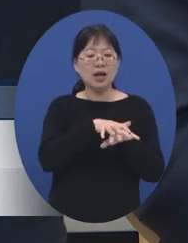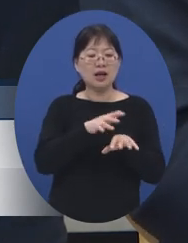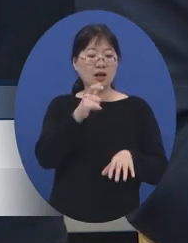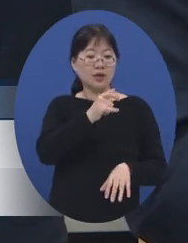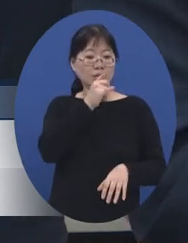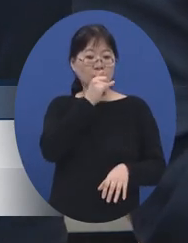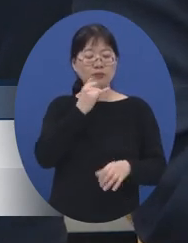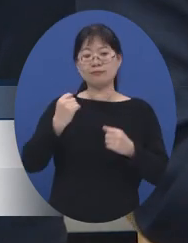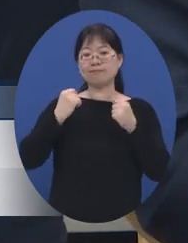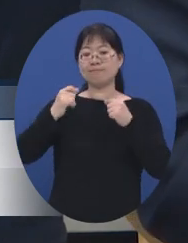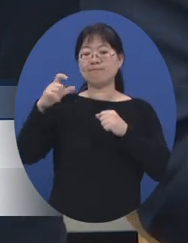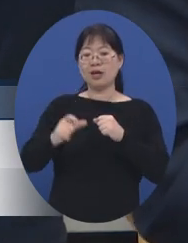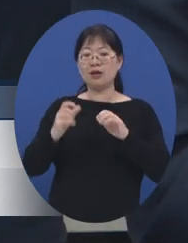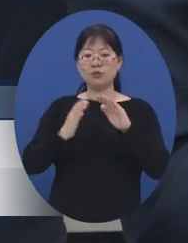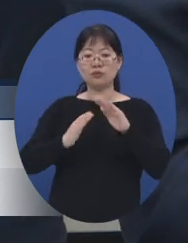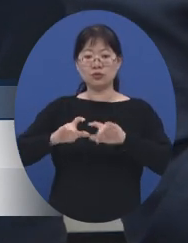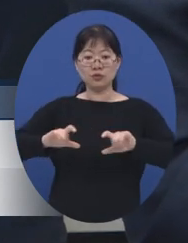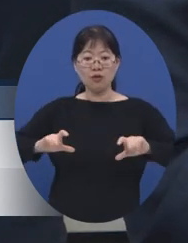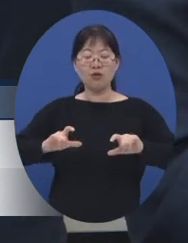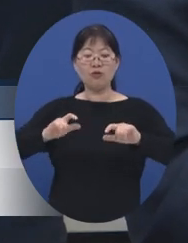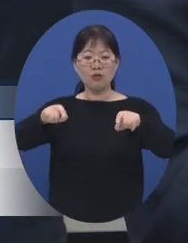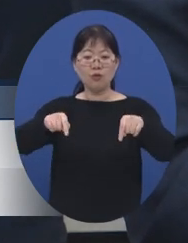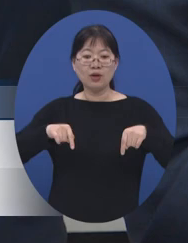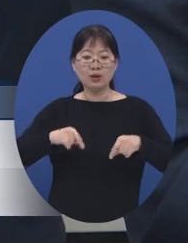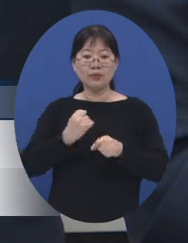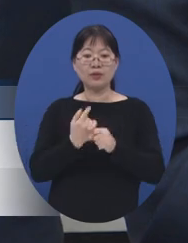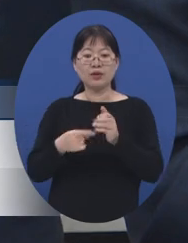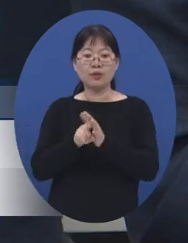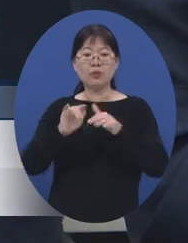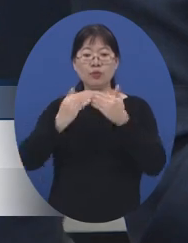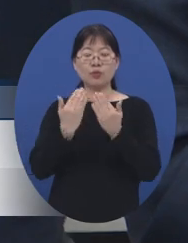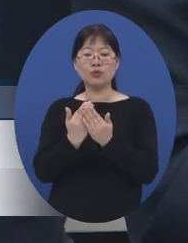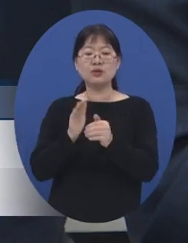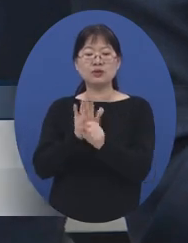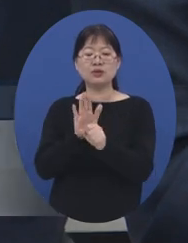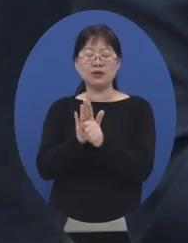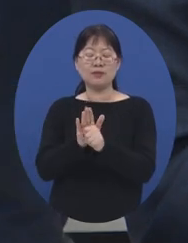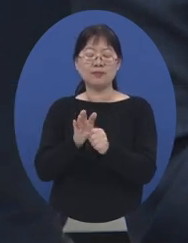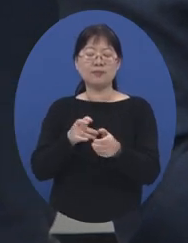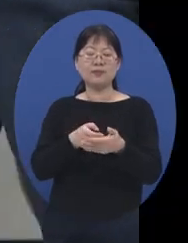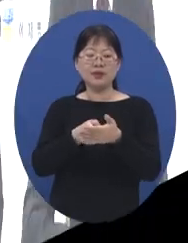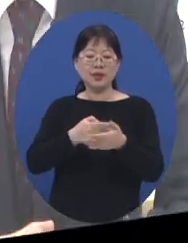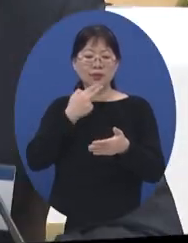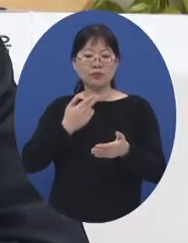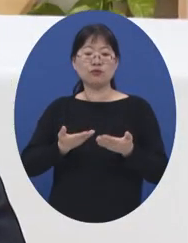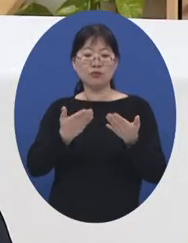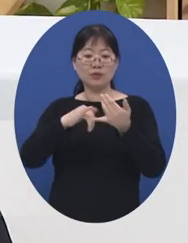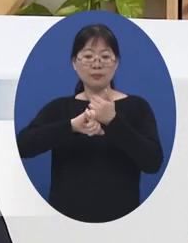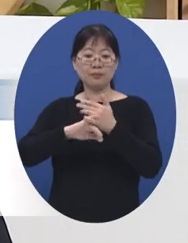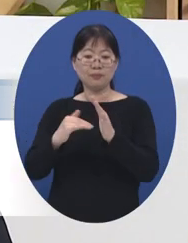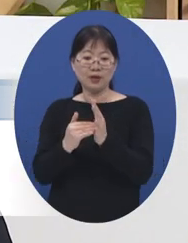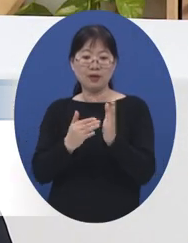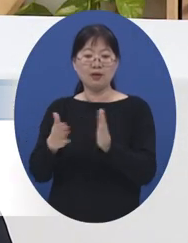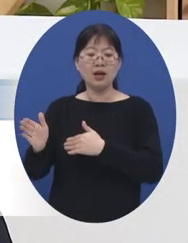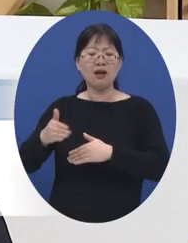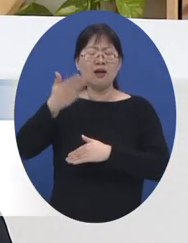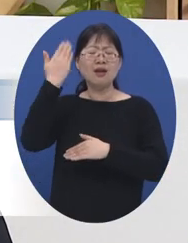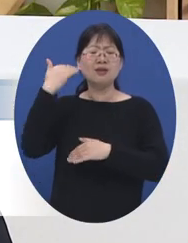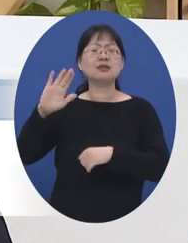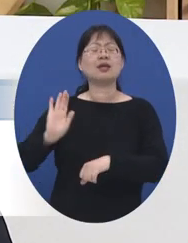넘치는 공정 경제를 만들기 위한 모든 지원을 아끼지 않을 것임을 약속드리겠습니다. 과거의 그